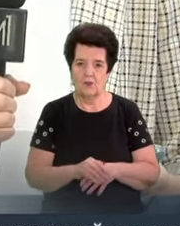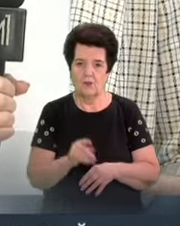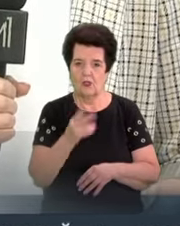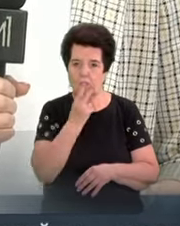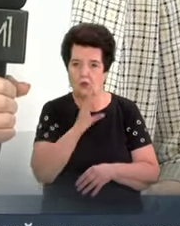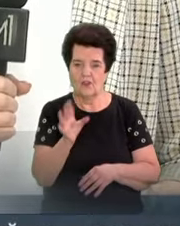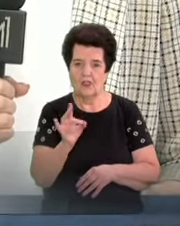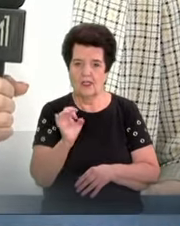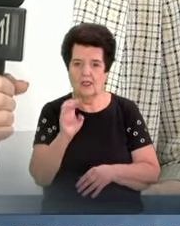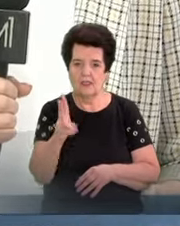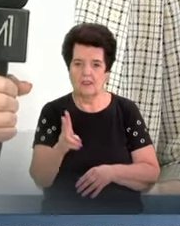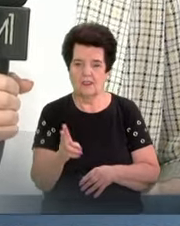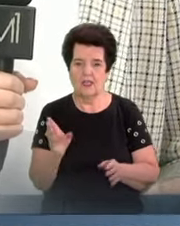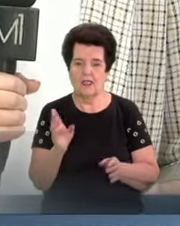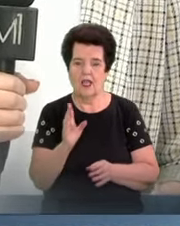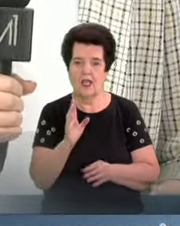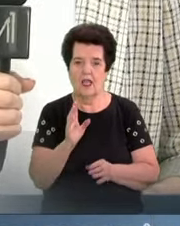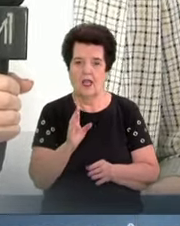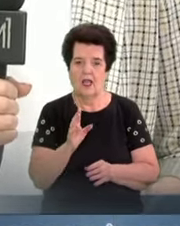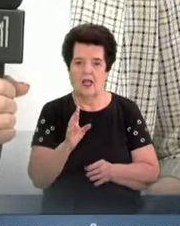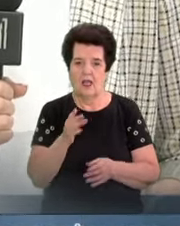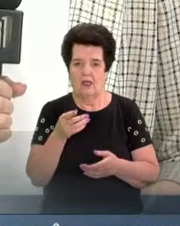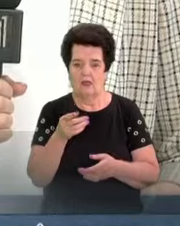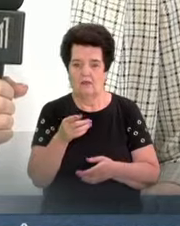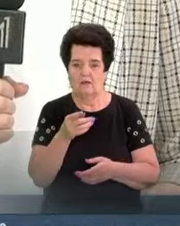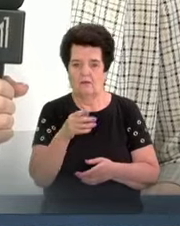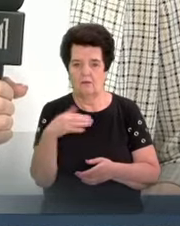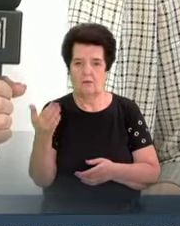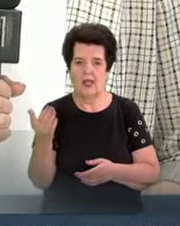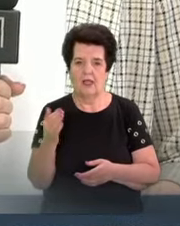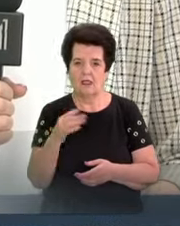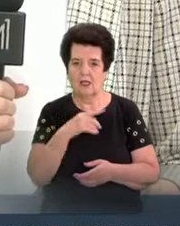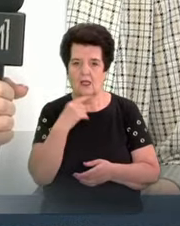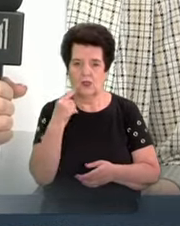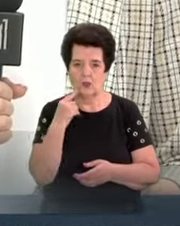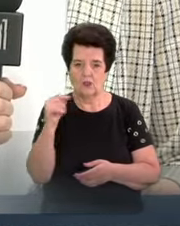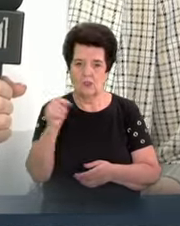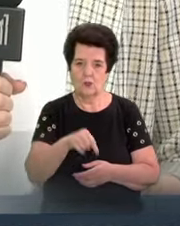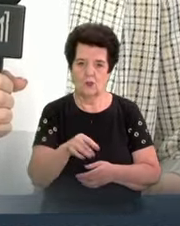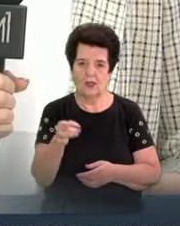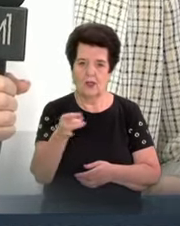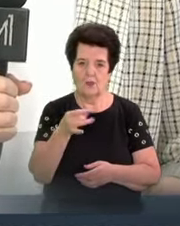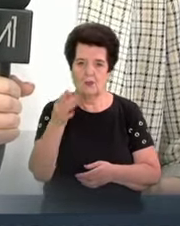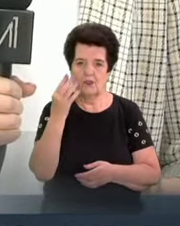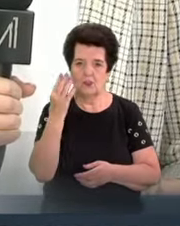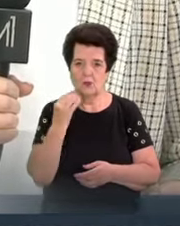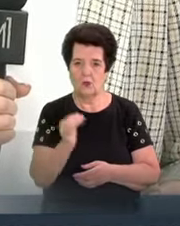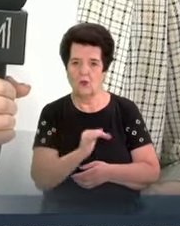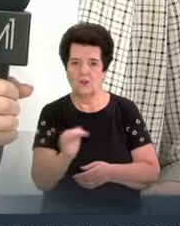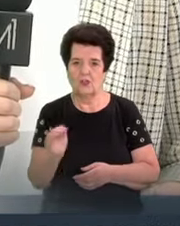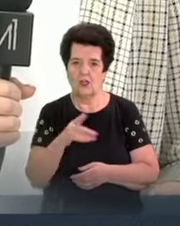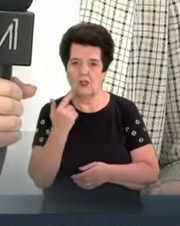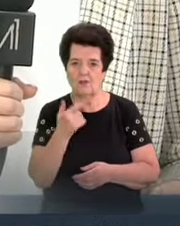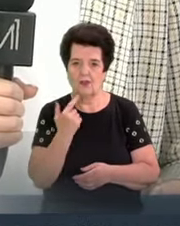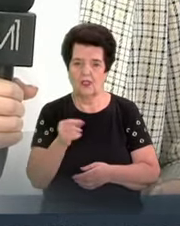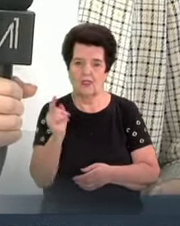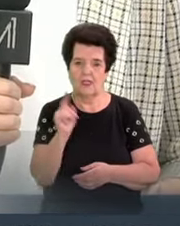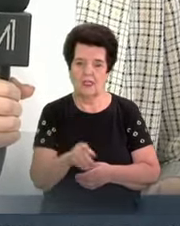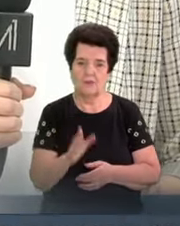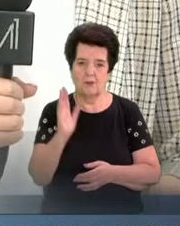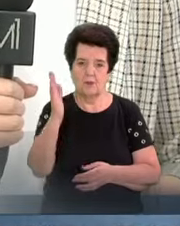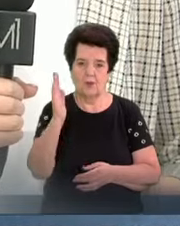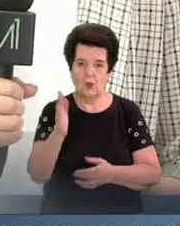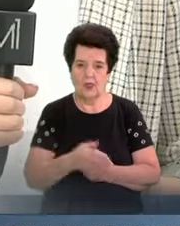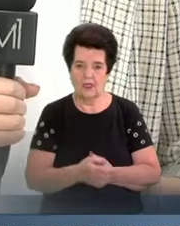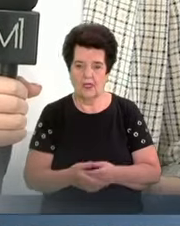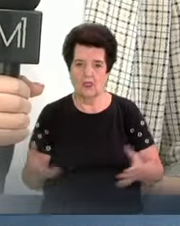un risc de natură militară din partea Federației Ruse asupra Republicii Moldova. Oficialul a vorbit și despre prioritățile